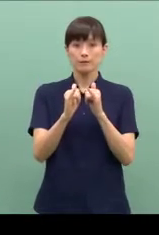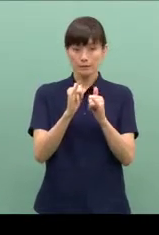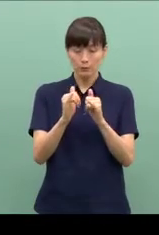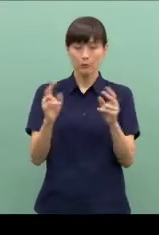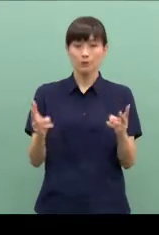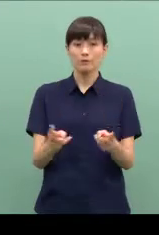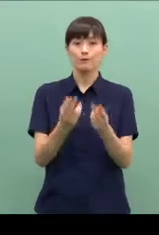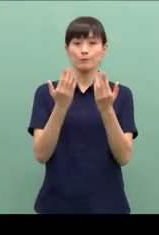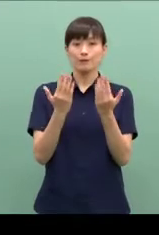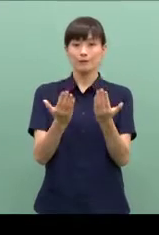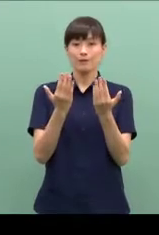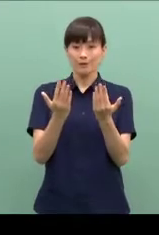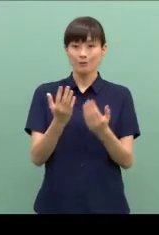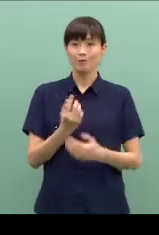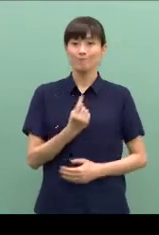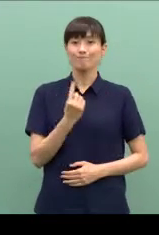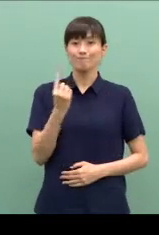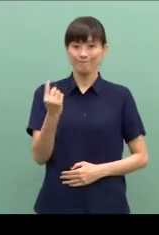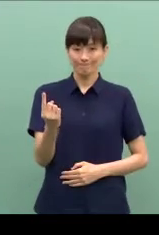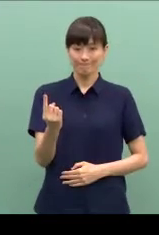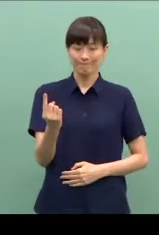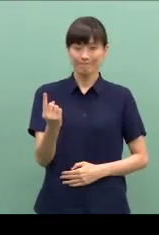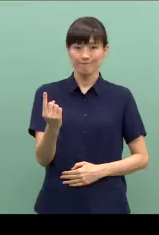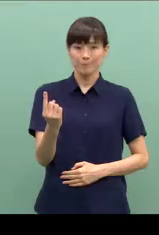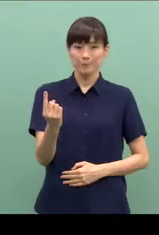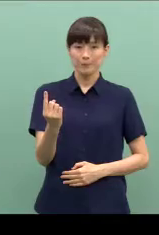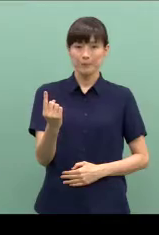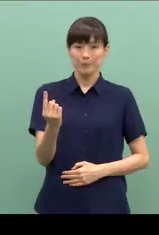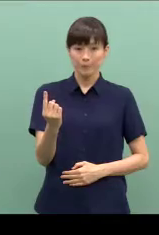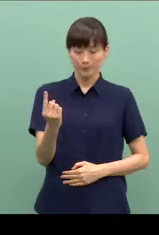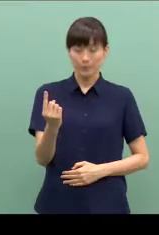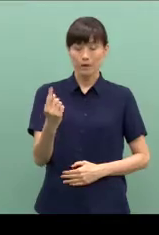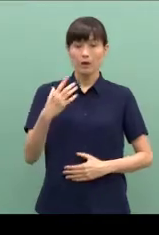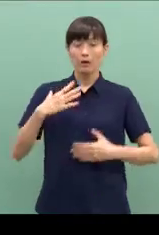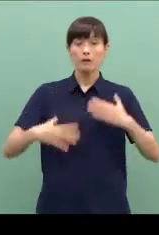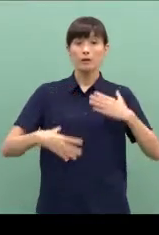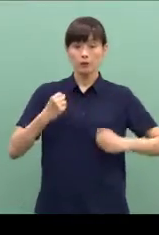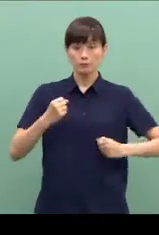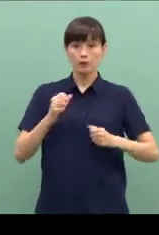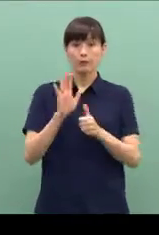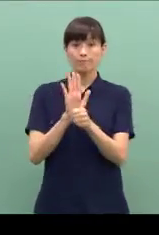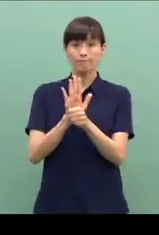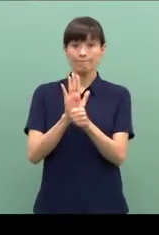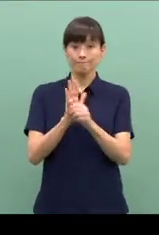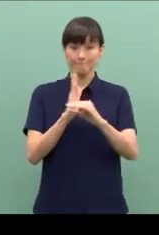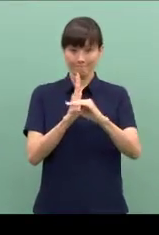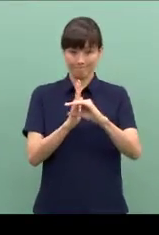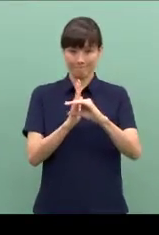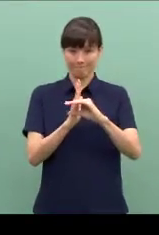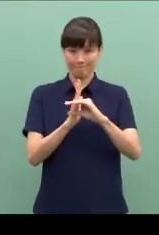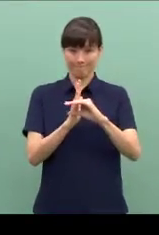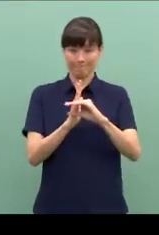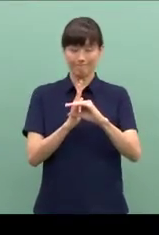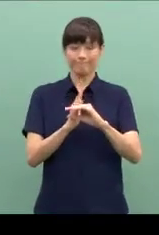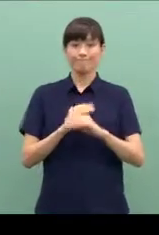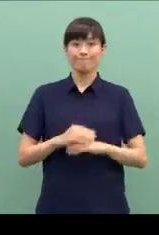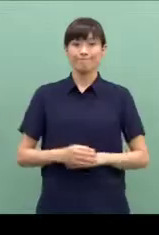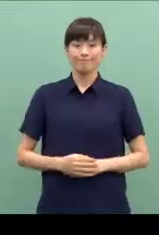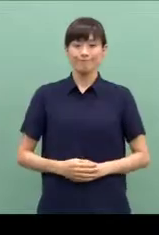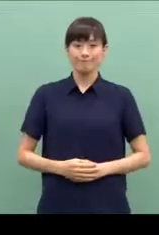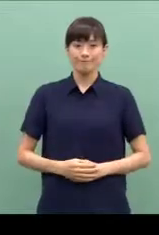世保高等技術専門校にやってきました。献血バスでは生徒たちが献血に協力している